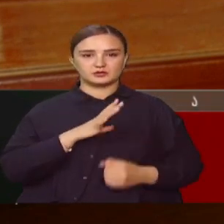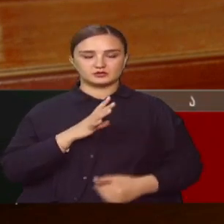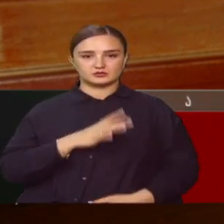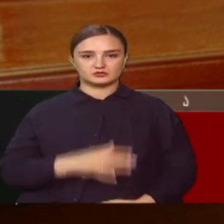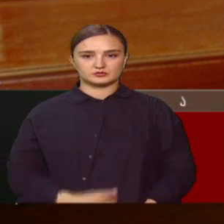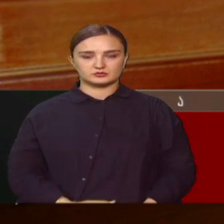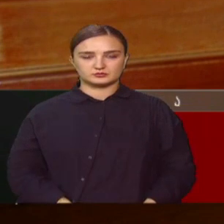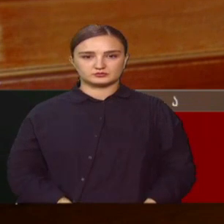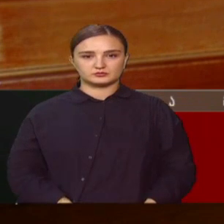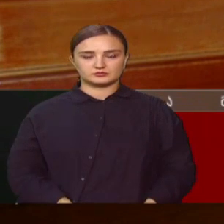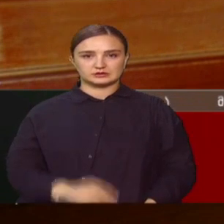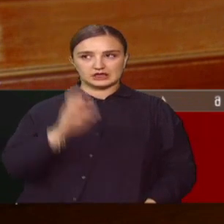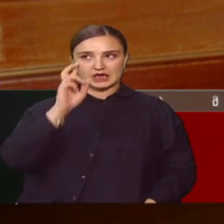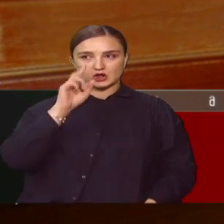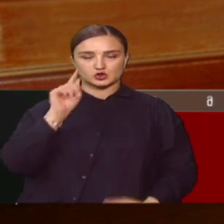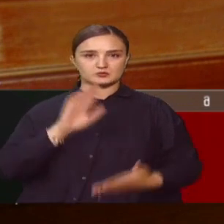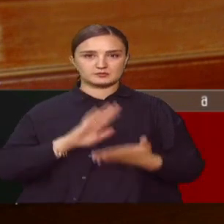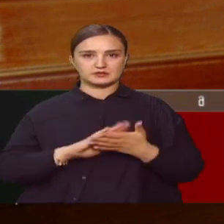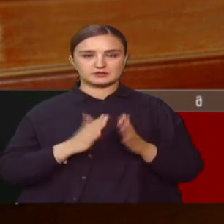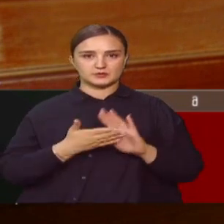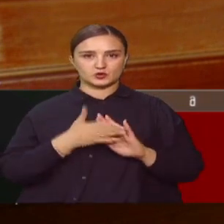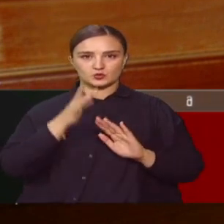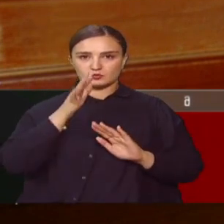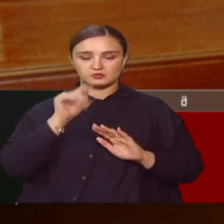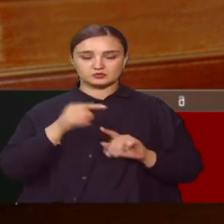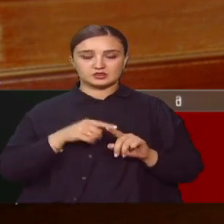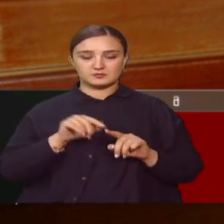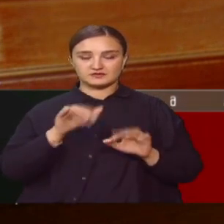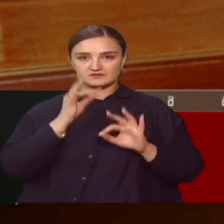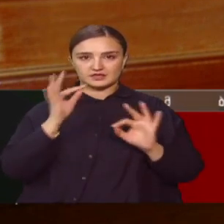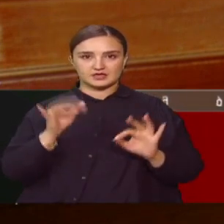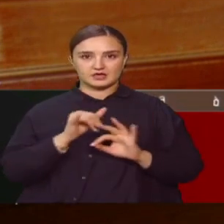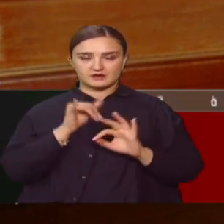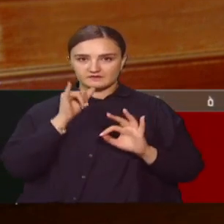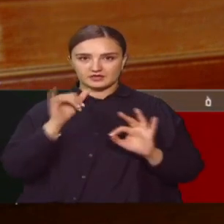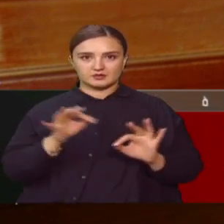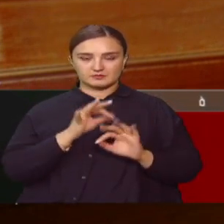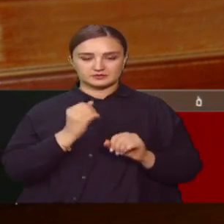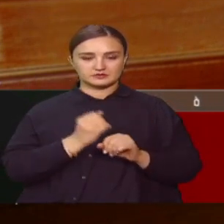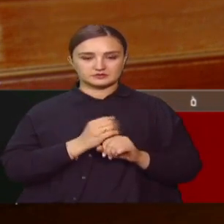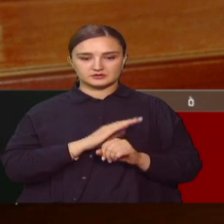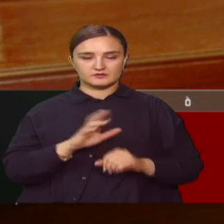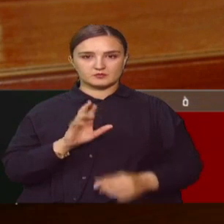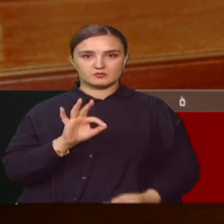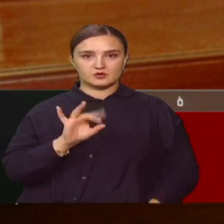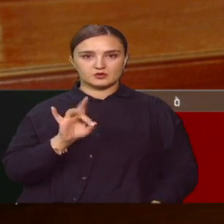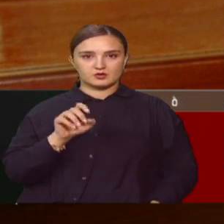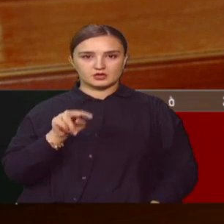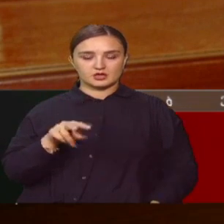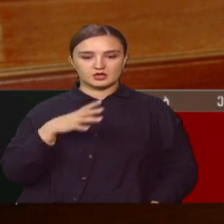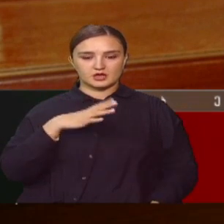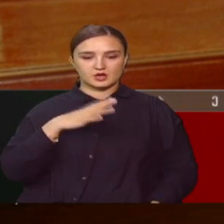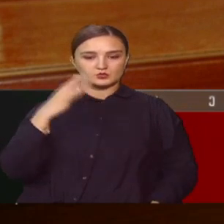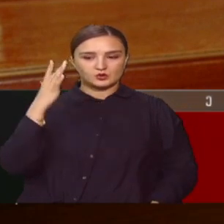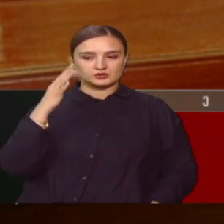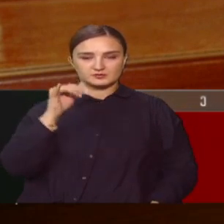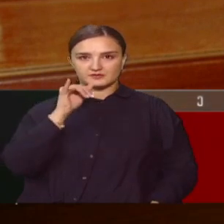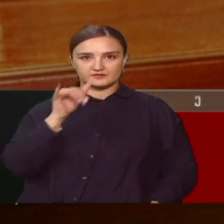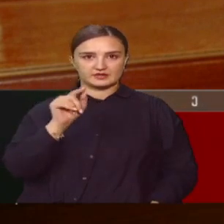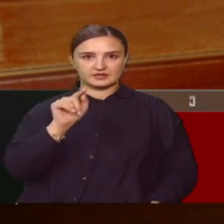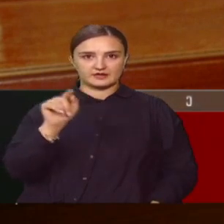ამ ხელისუფლების პირობებში აი ამას ვერაფერს ვერ მოუხერხებს ვერც ბორელი ვერც ქართული ოცნება და ვერც ერა